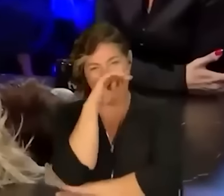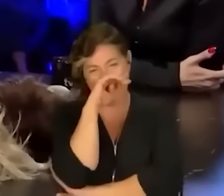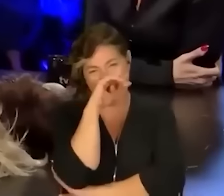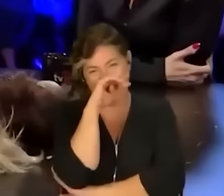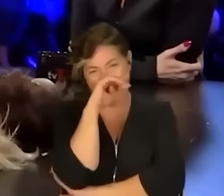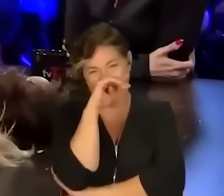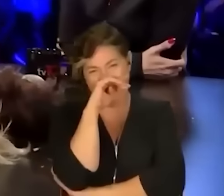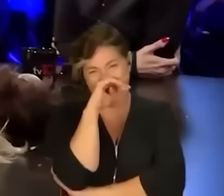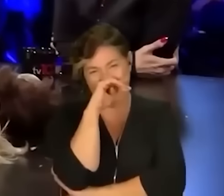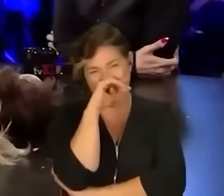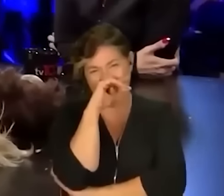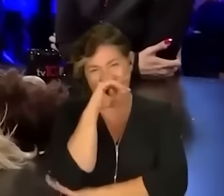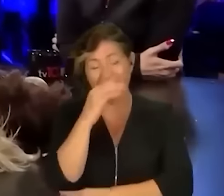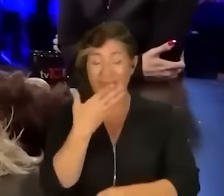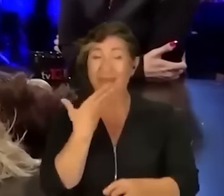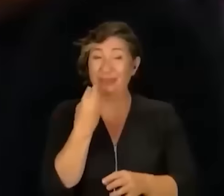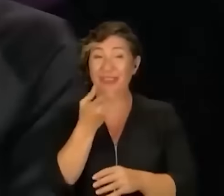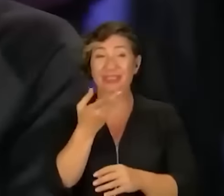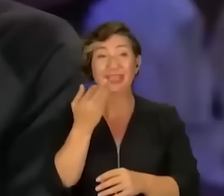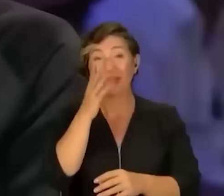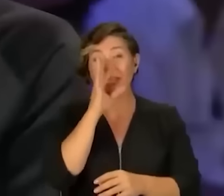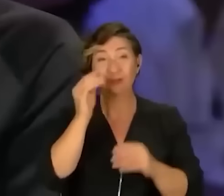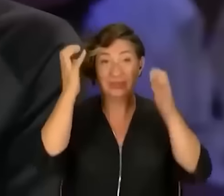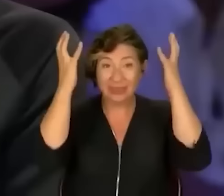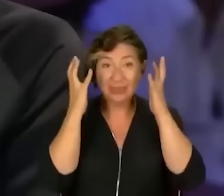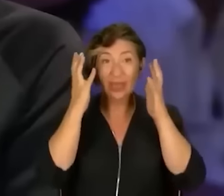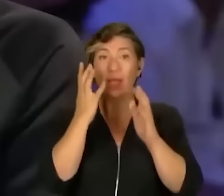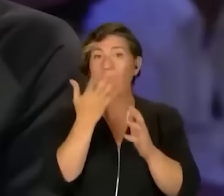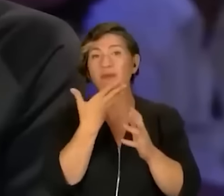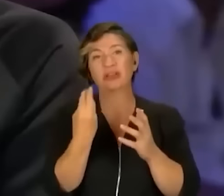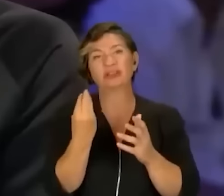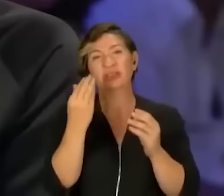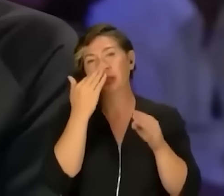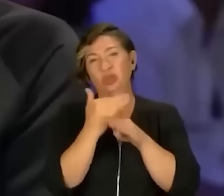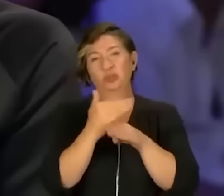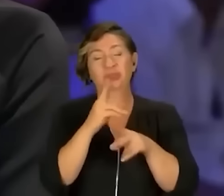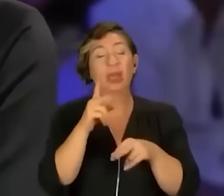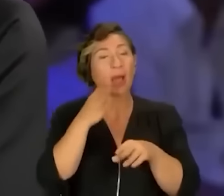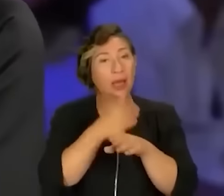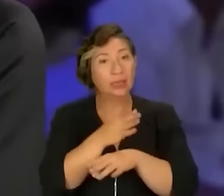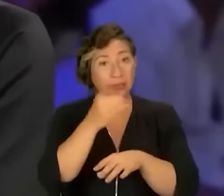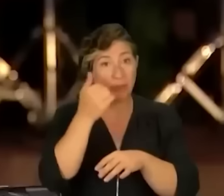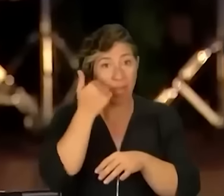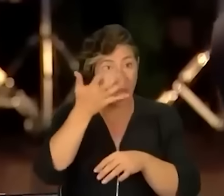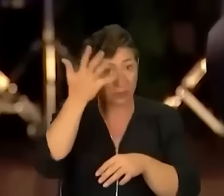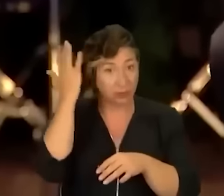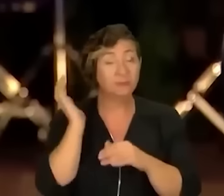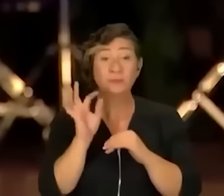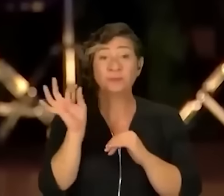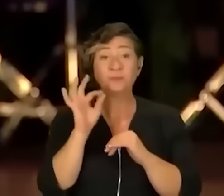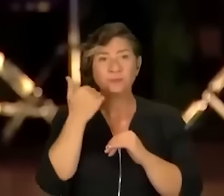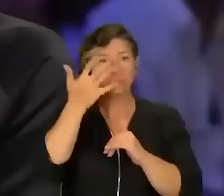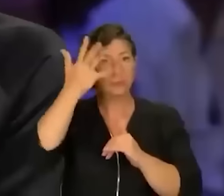Bu çok iyi. Bu bayağı iyi duruyor gerçekten. Kim taksa iyi dururmuş gibi geliyor. Evet. Bunların içinde. Peki hakikaten saçların beyaz değil mi?